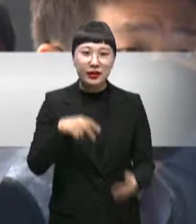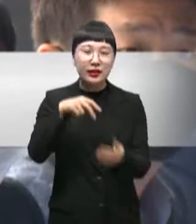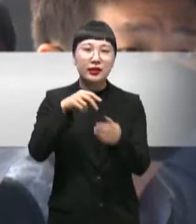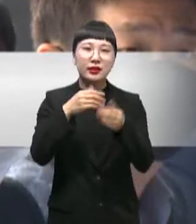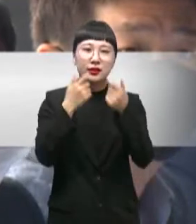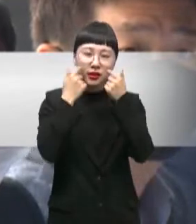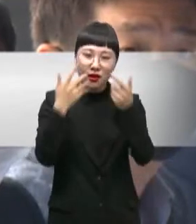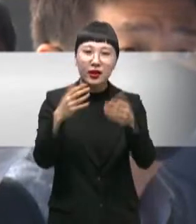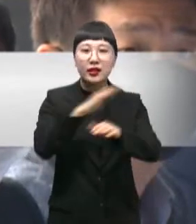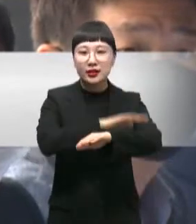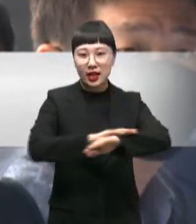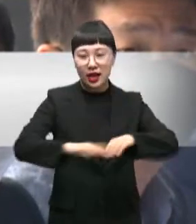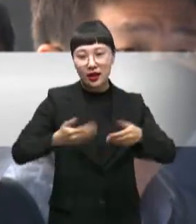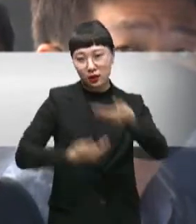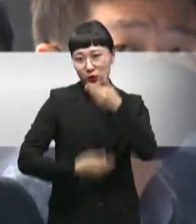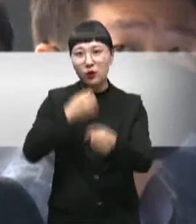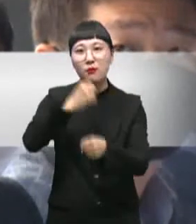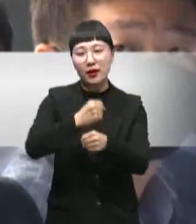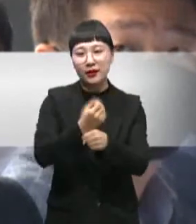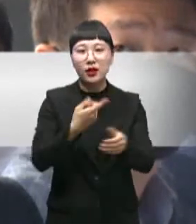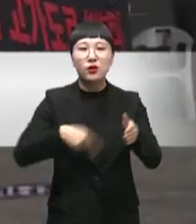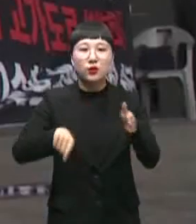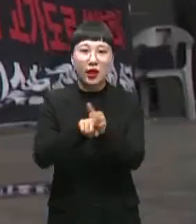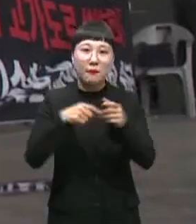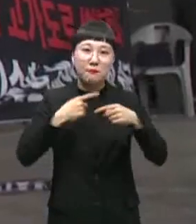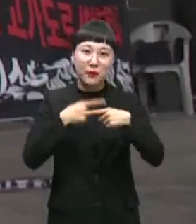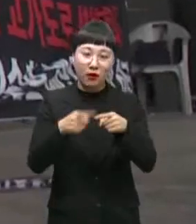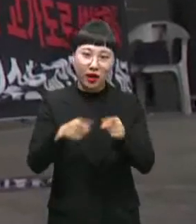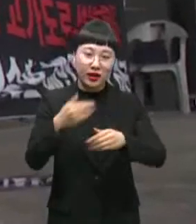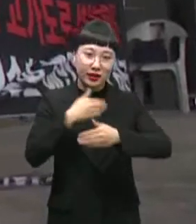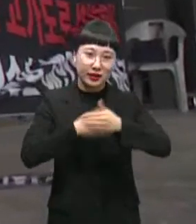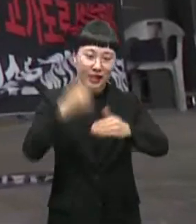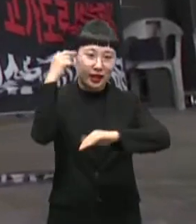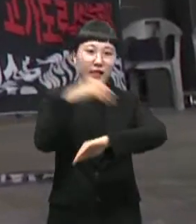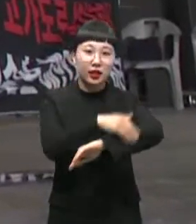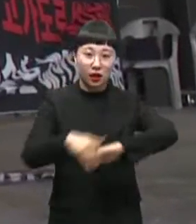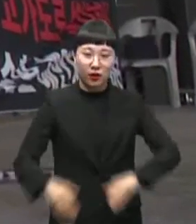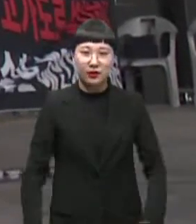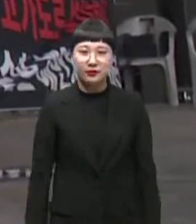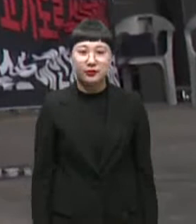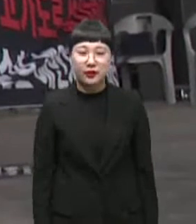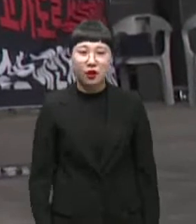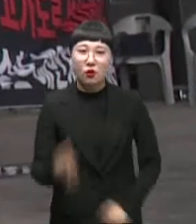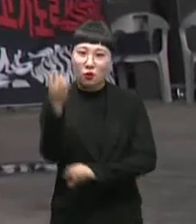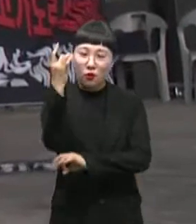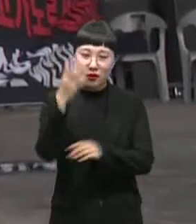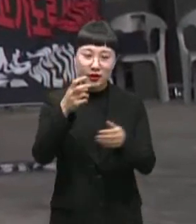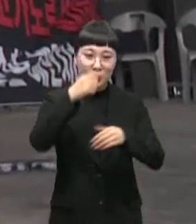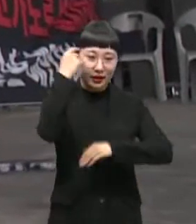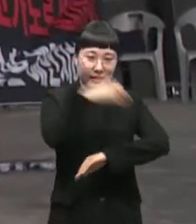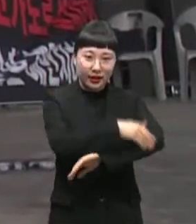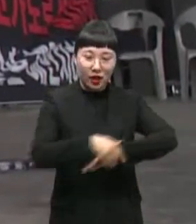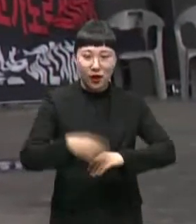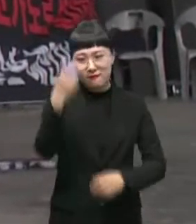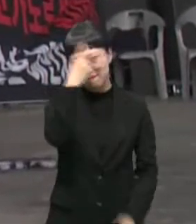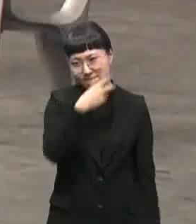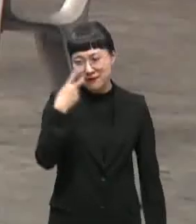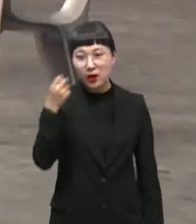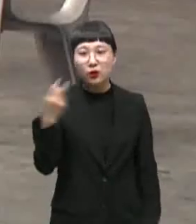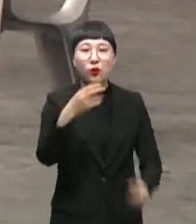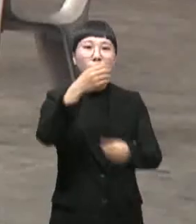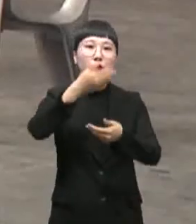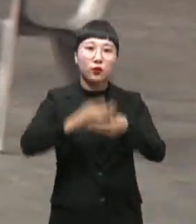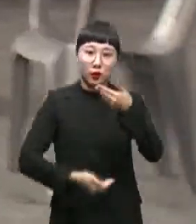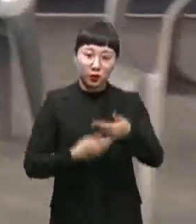된 고속도로를 만들기 위한 또 평가를 진행할 계획이니까. 국토부의 계획을 원점 재검토하고 고가도로를